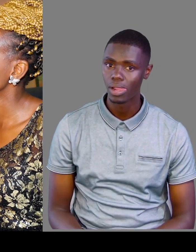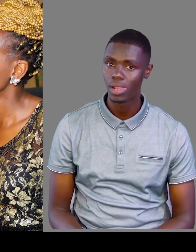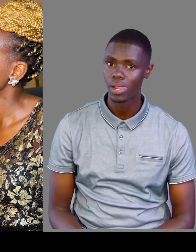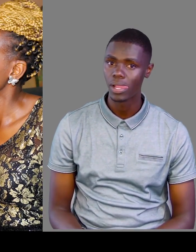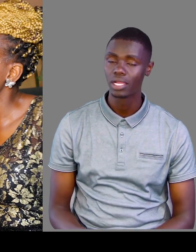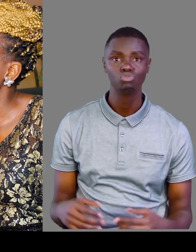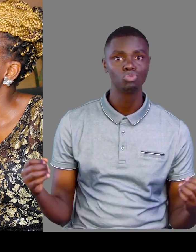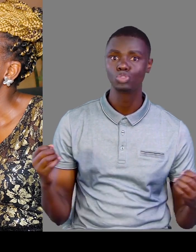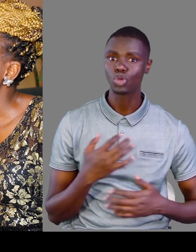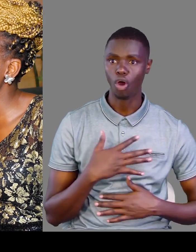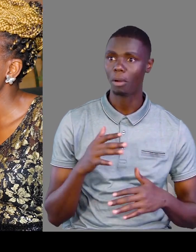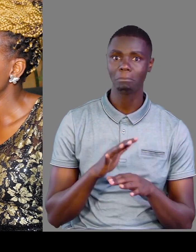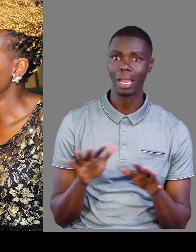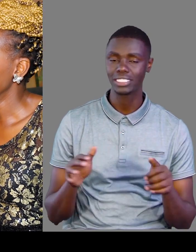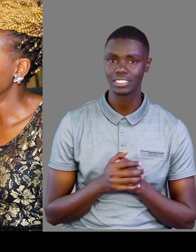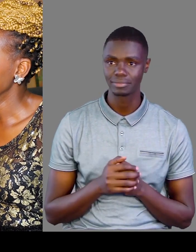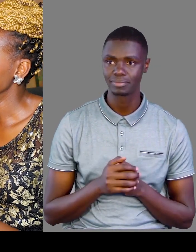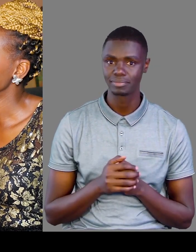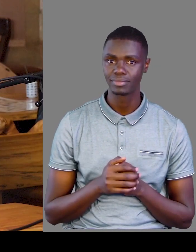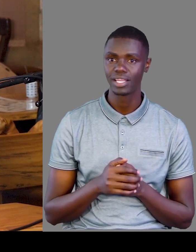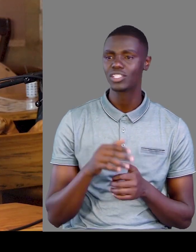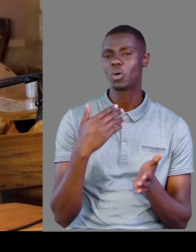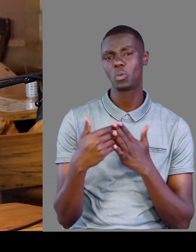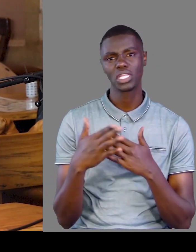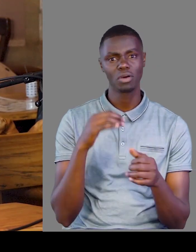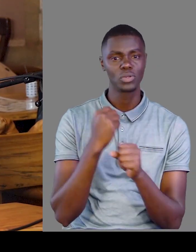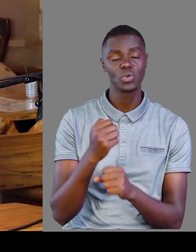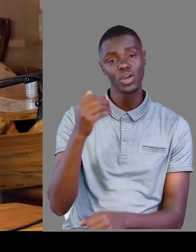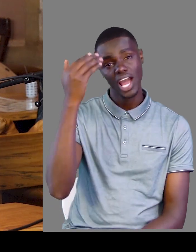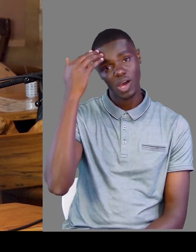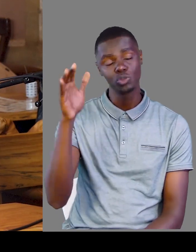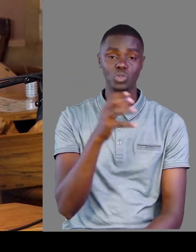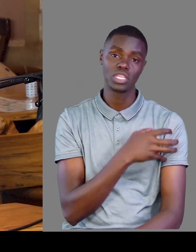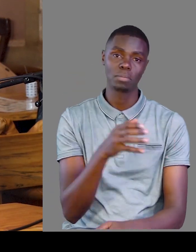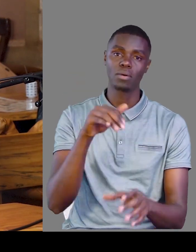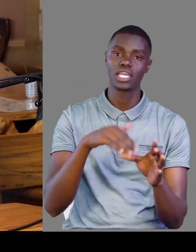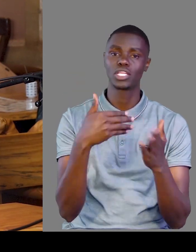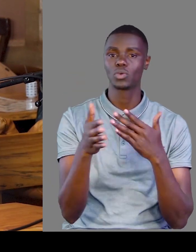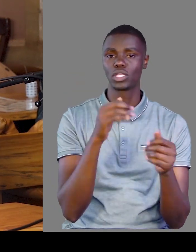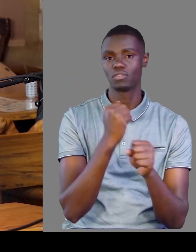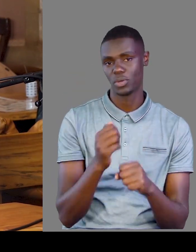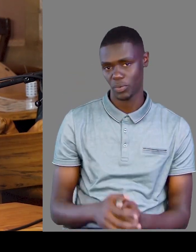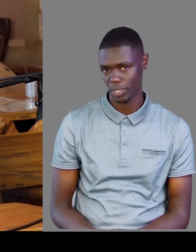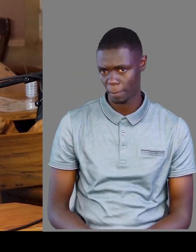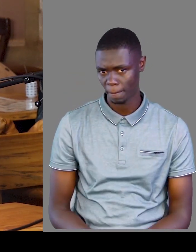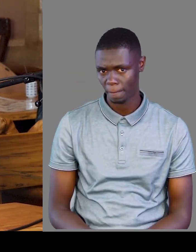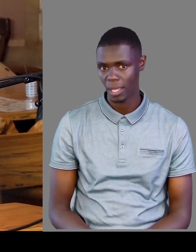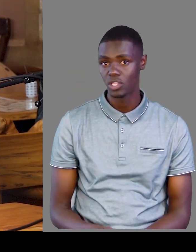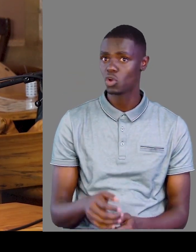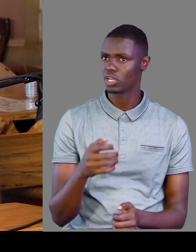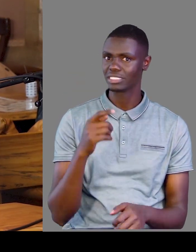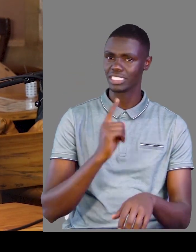Ilikuwa surprise. Hiyo tu. Hiyo kitu tunafanya, so you never know the power of whatever you're doing. So True. Nikusalimu huko ndo